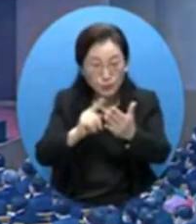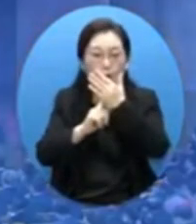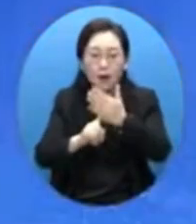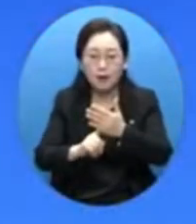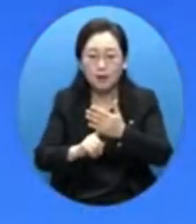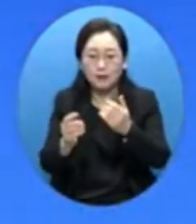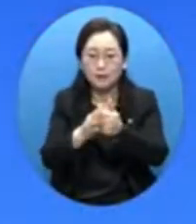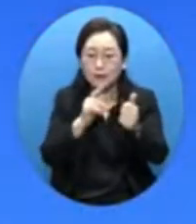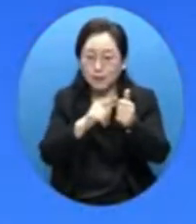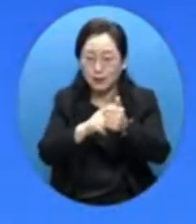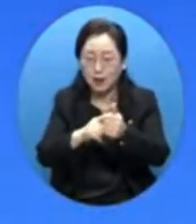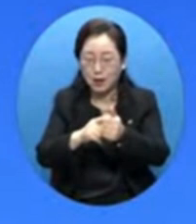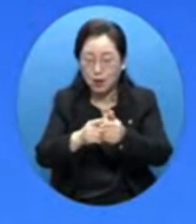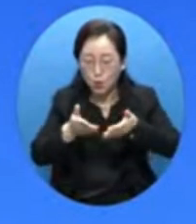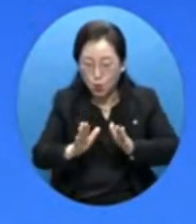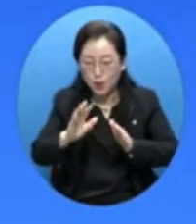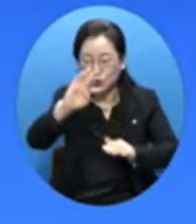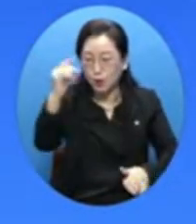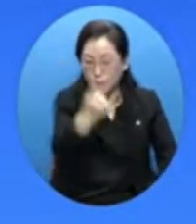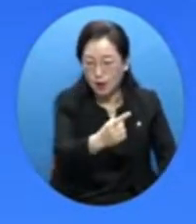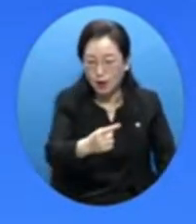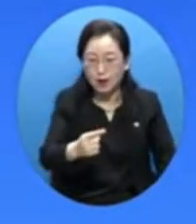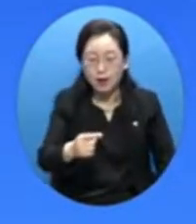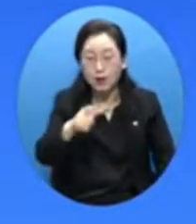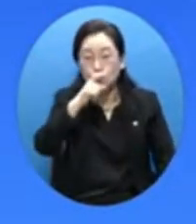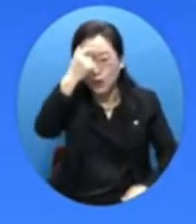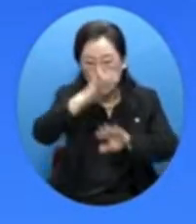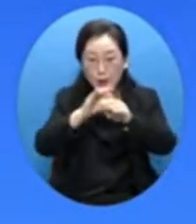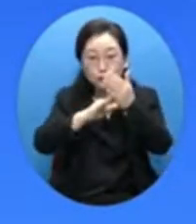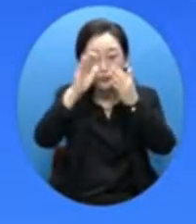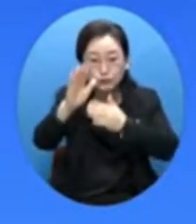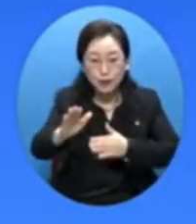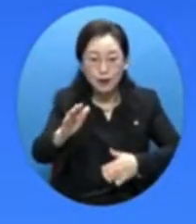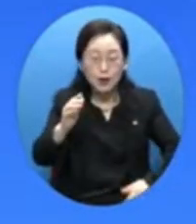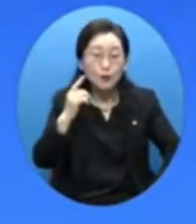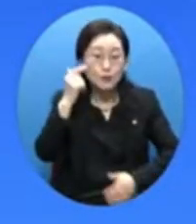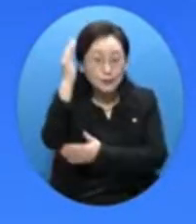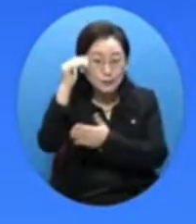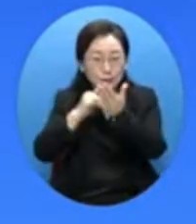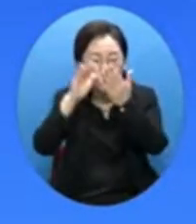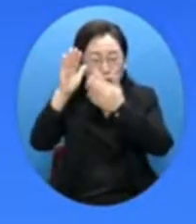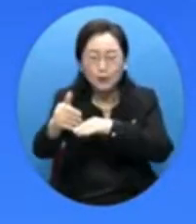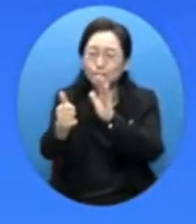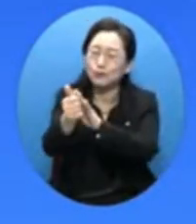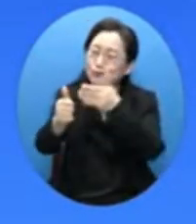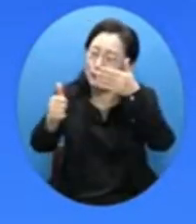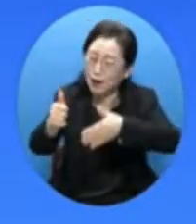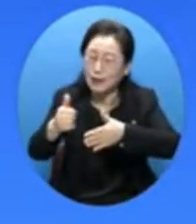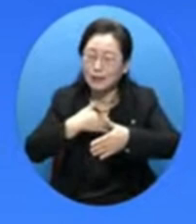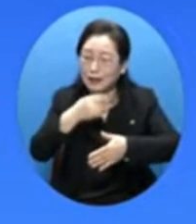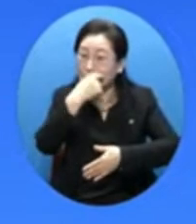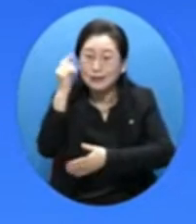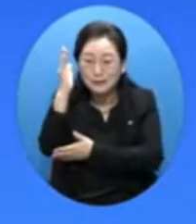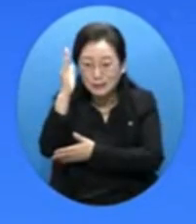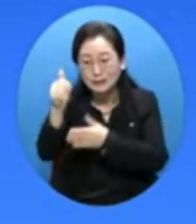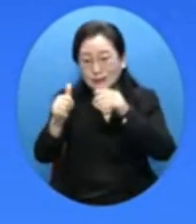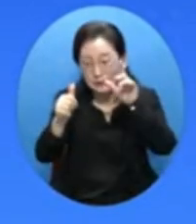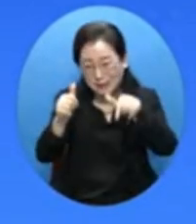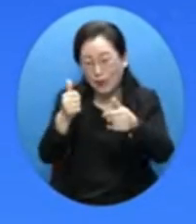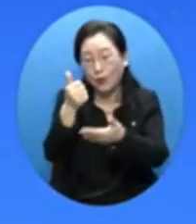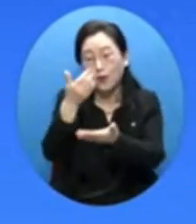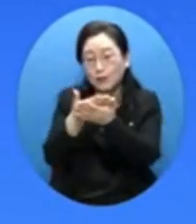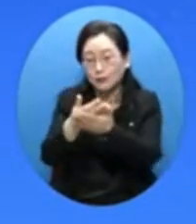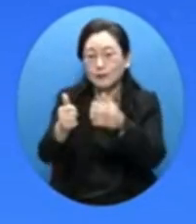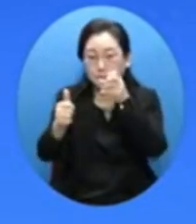드리고, 목사님 제가 간증할 것이니까 좀 시간을 주세요. 그 목사님께서 예배가 마치고 난 다음